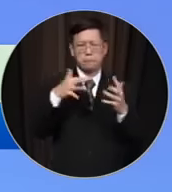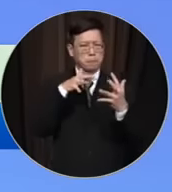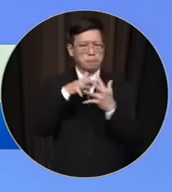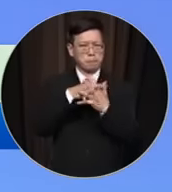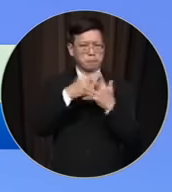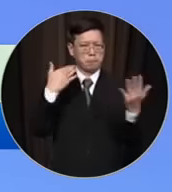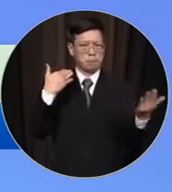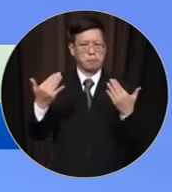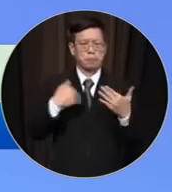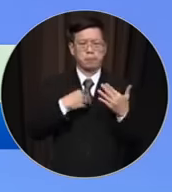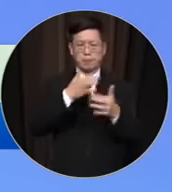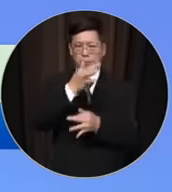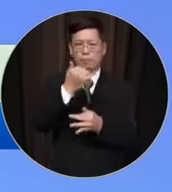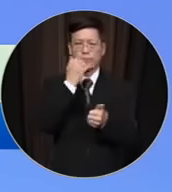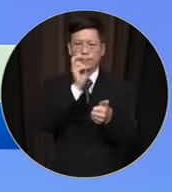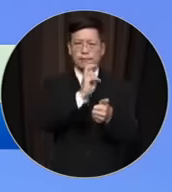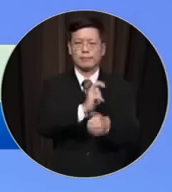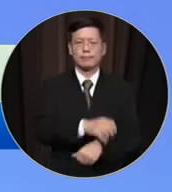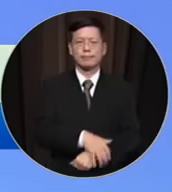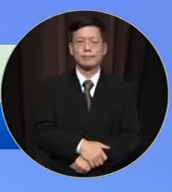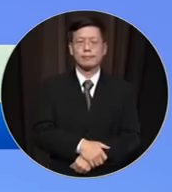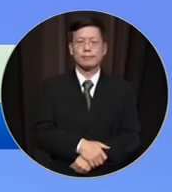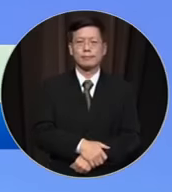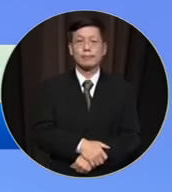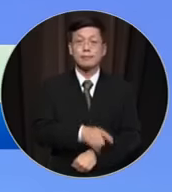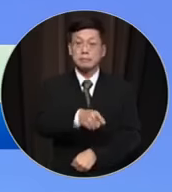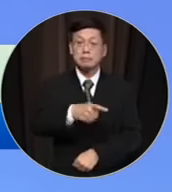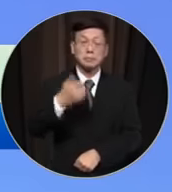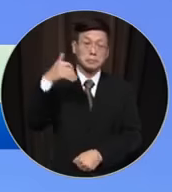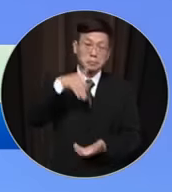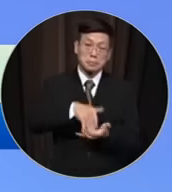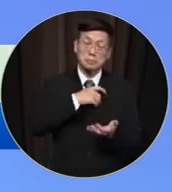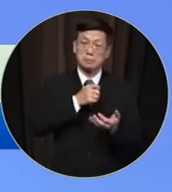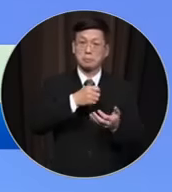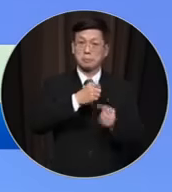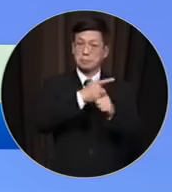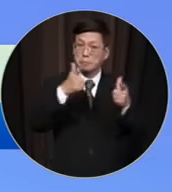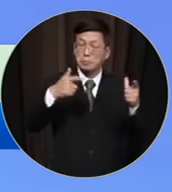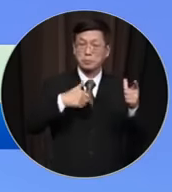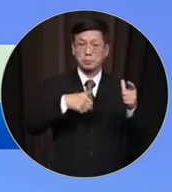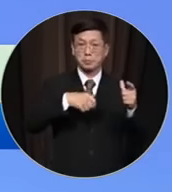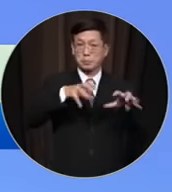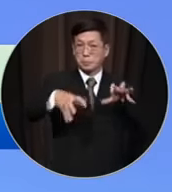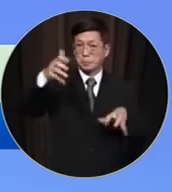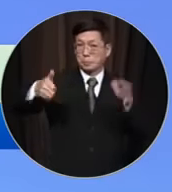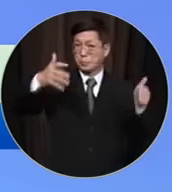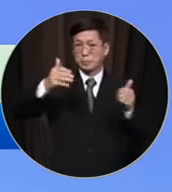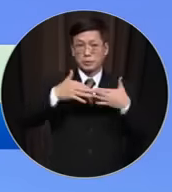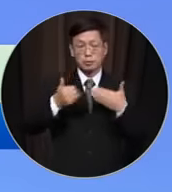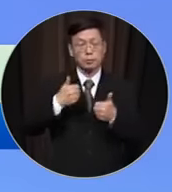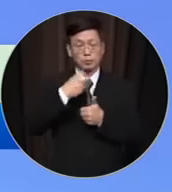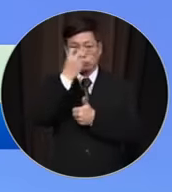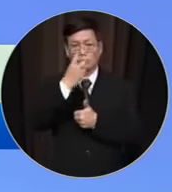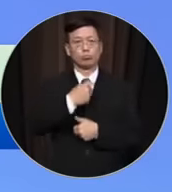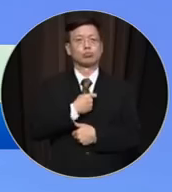准来接受整个民意的检验。至于部会的首长要不要接受民意的检验，我认为当然是，一个远离民意的